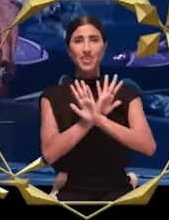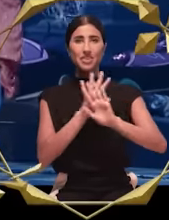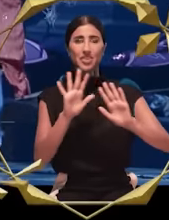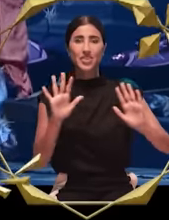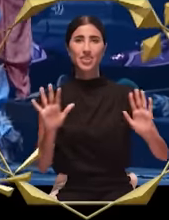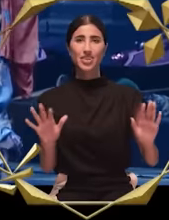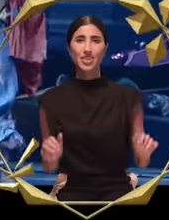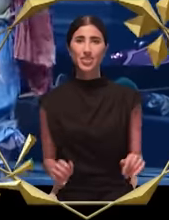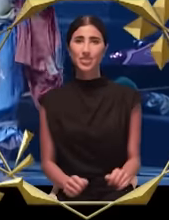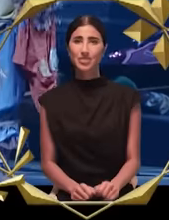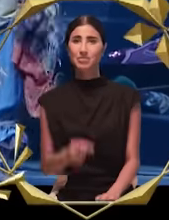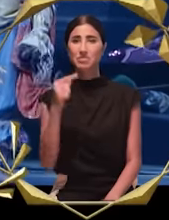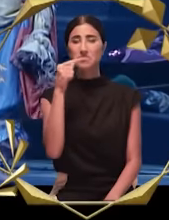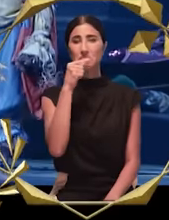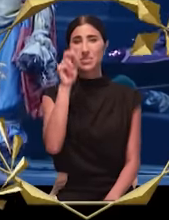لا جدوى.